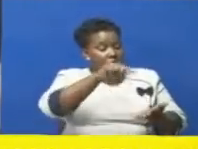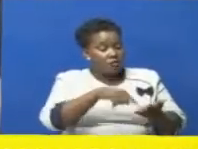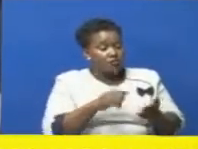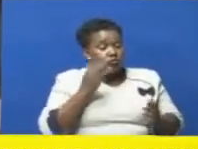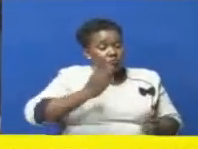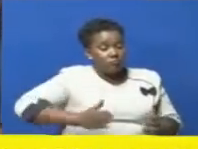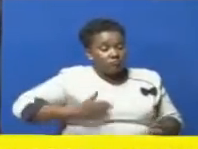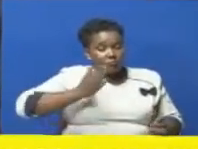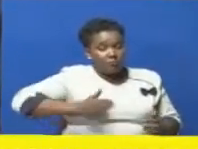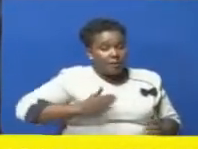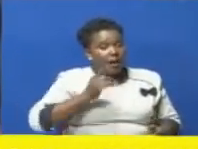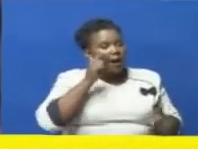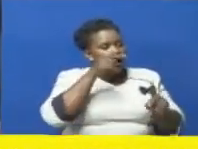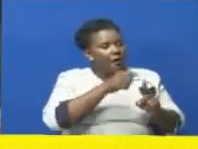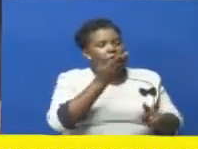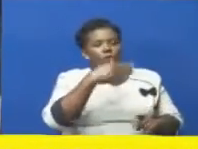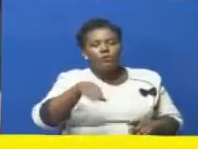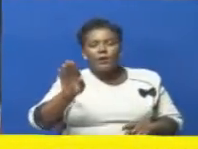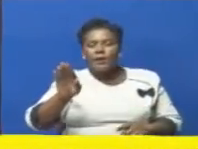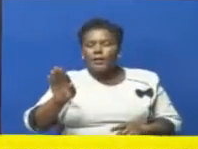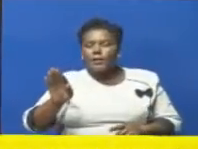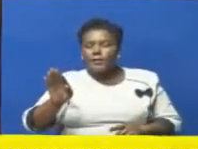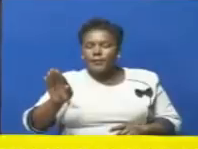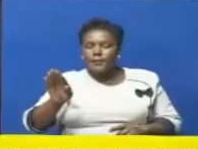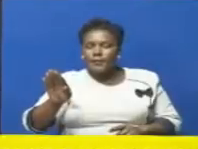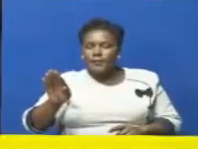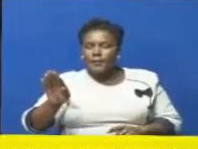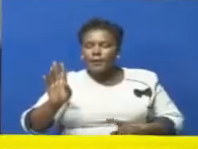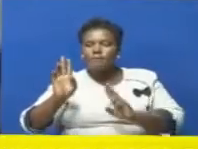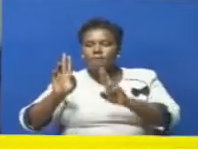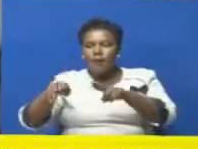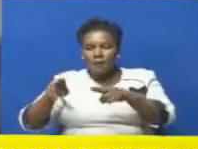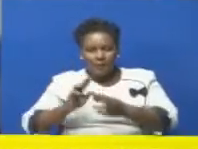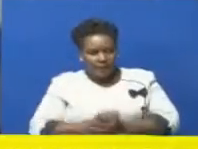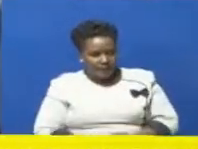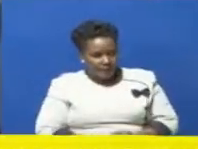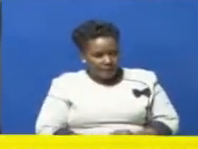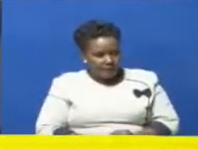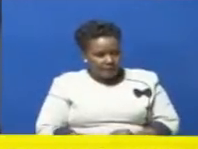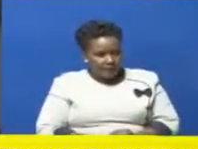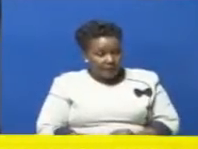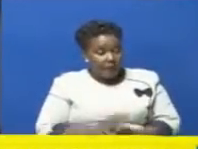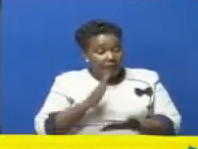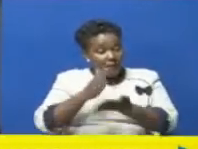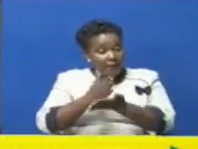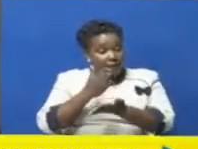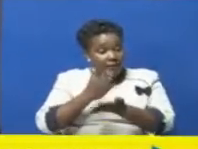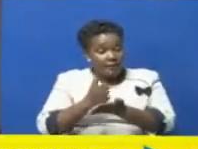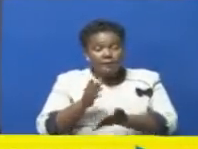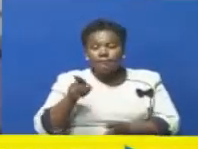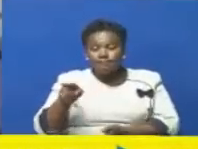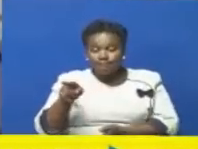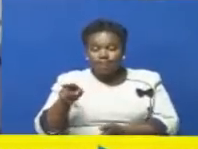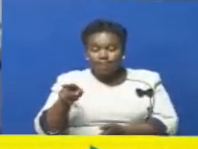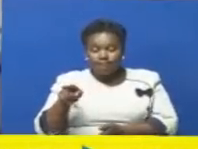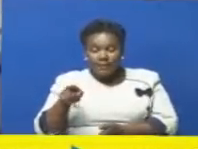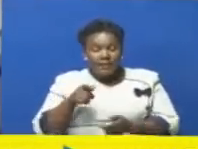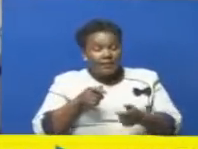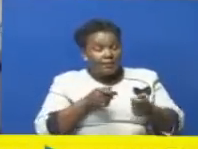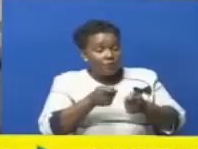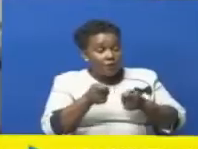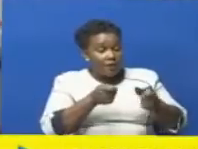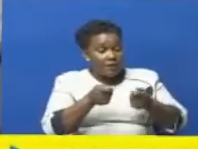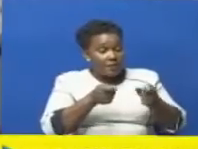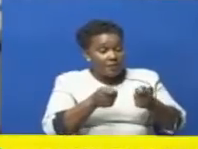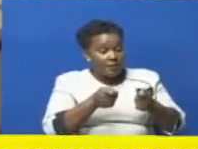wa Itzehoe badala ya kutumia usafiri wa teksi. Kesi ya Irmgard inaelezwa kuwa ni hatua ya waendesha mashtaka nchini